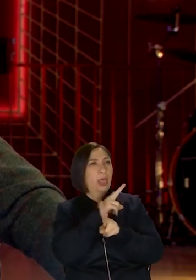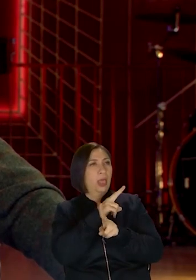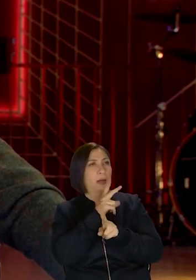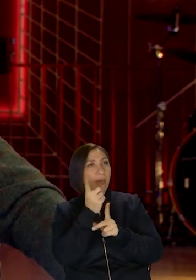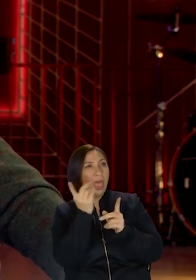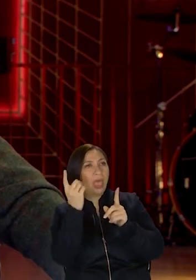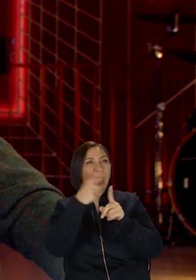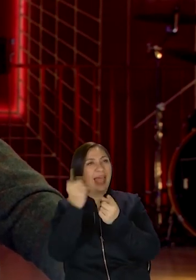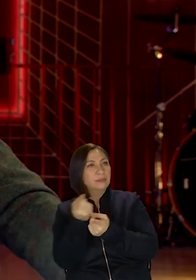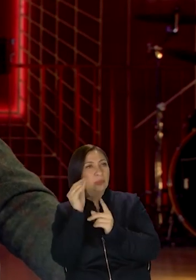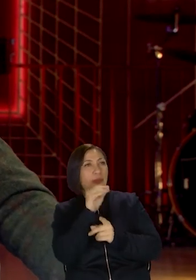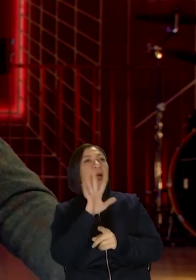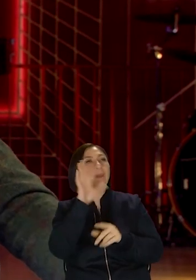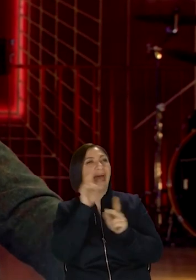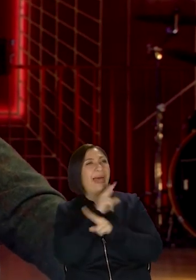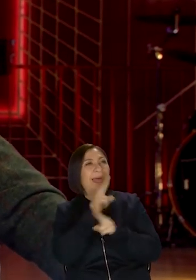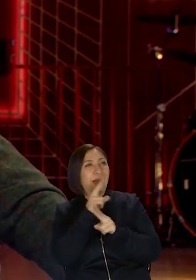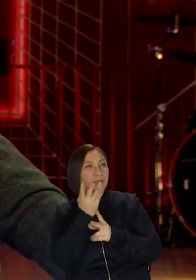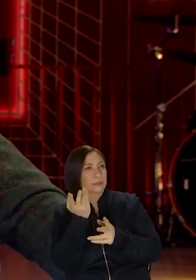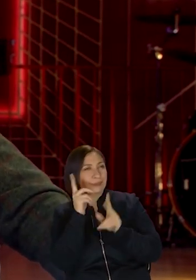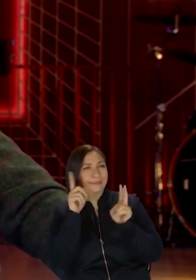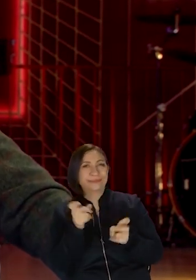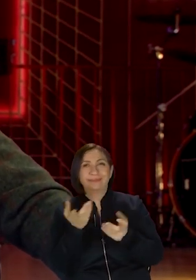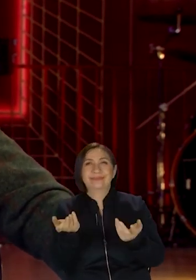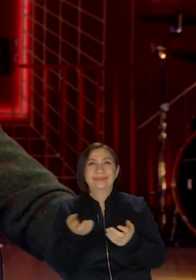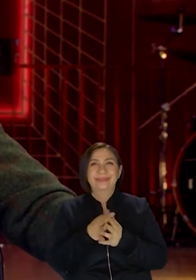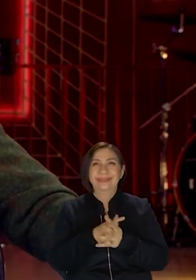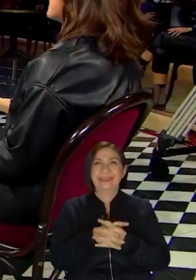koymana gerek yok. Can Yaman diyorsa oluyor. Niye